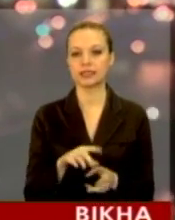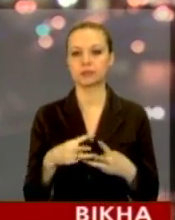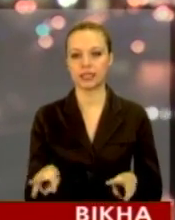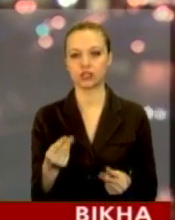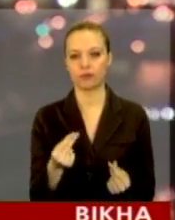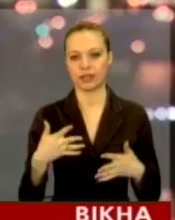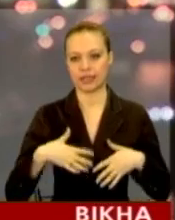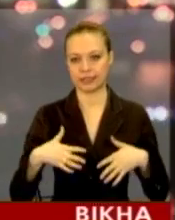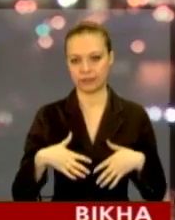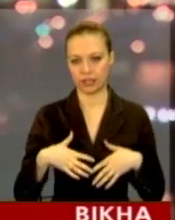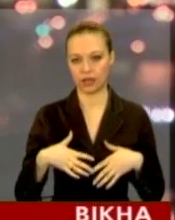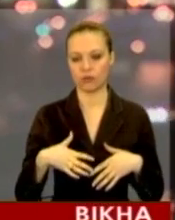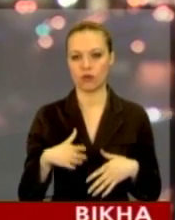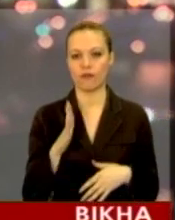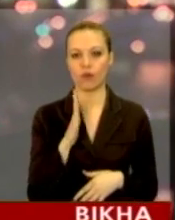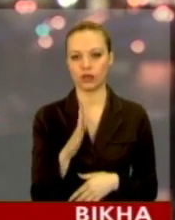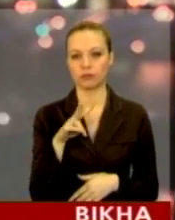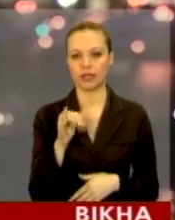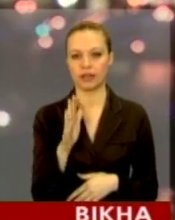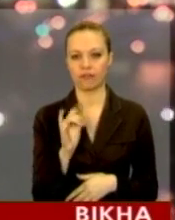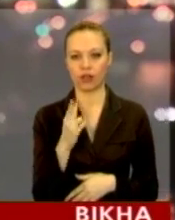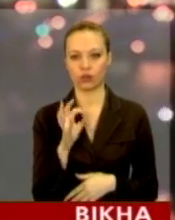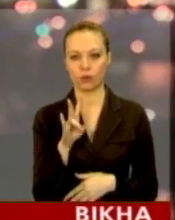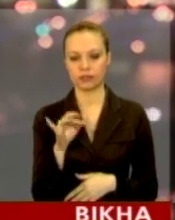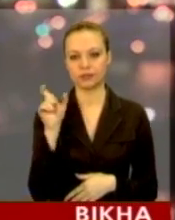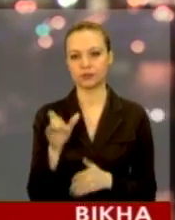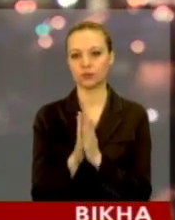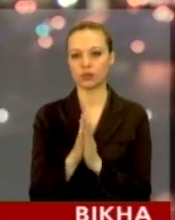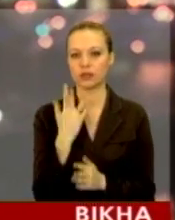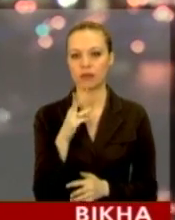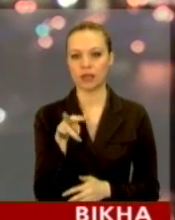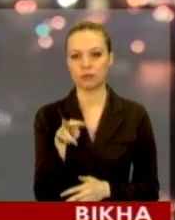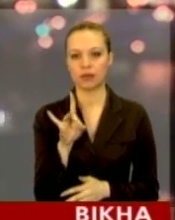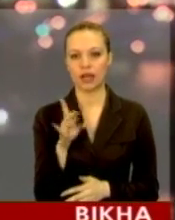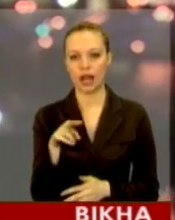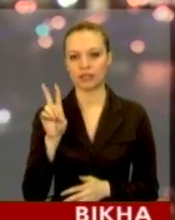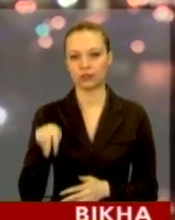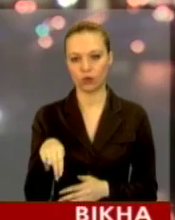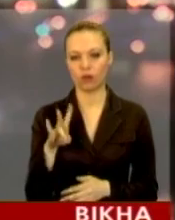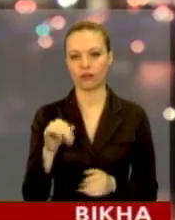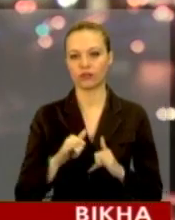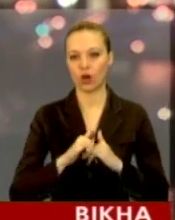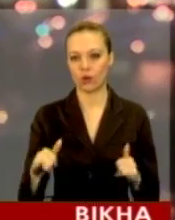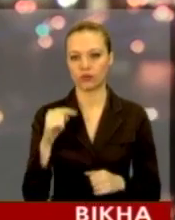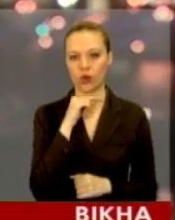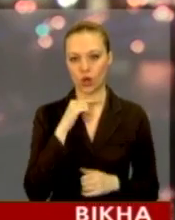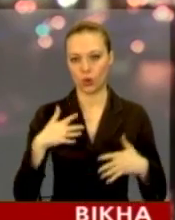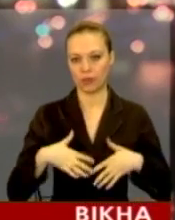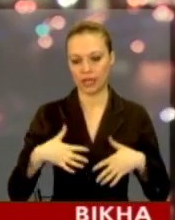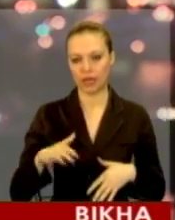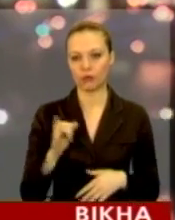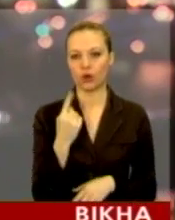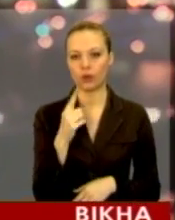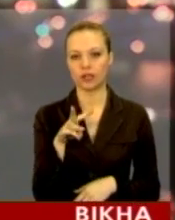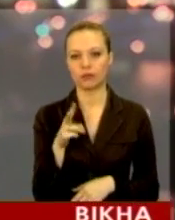фінансів Криму Володимиром Лівандовським. Він просить 5 мільярдів доларів на розвиток економіки Криму і